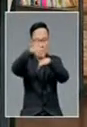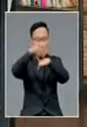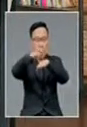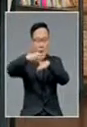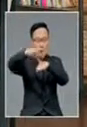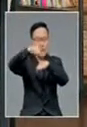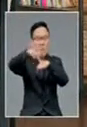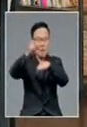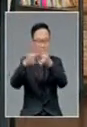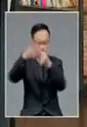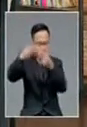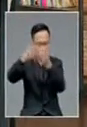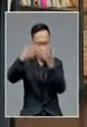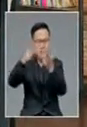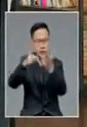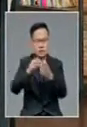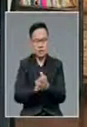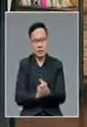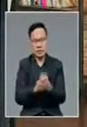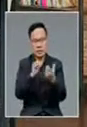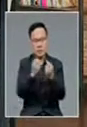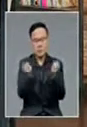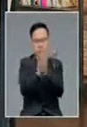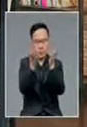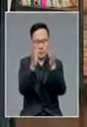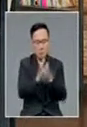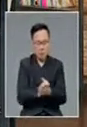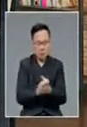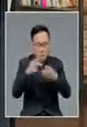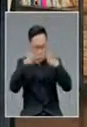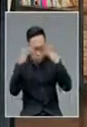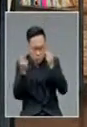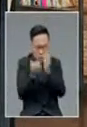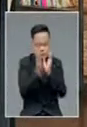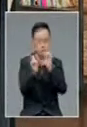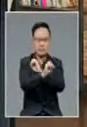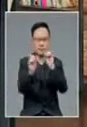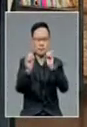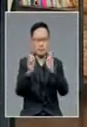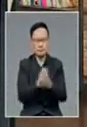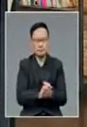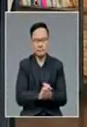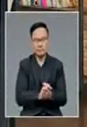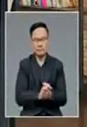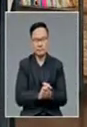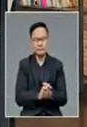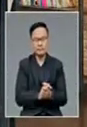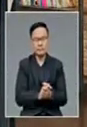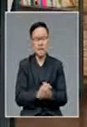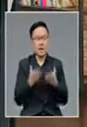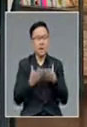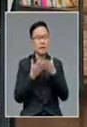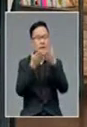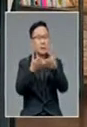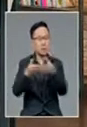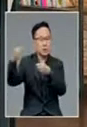ของไฟฟ้าเท่านั้นนะฮะไม่ใช่เรื่องของการก่อการร้ายหรือว่าเหตุรุนแรงอะไรนะฮะ มาดูกันต่อที่เรื่องของเรือบรรทุกน้ำมัน